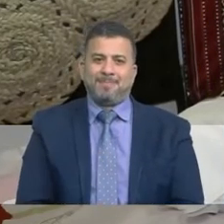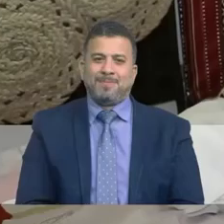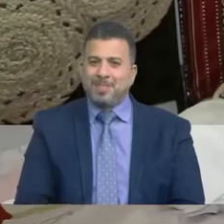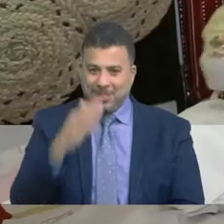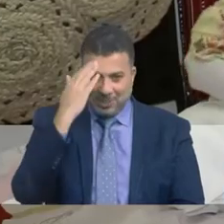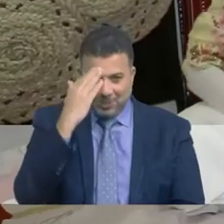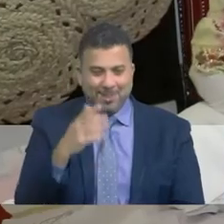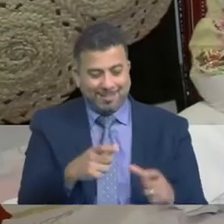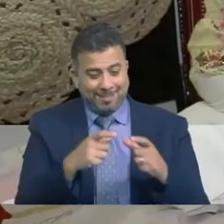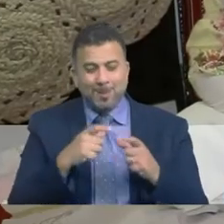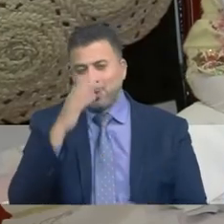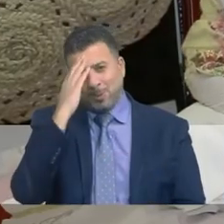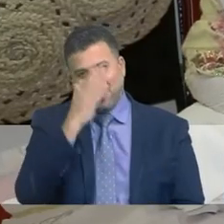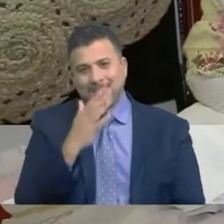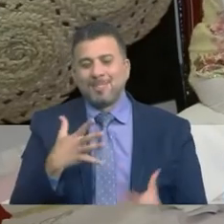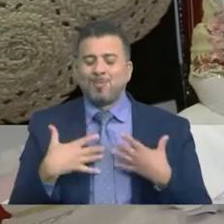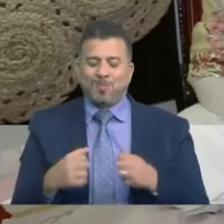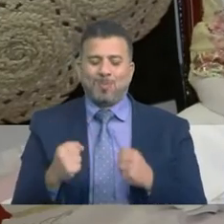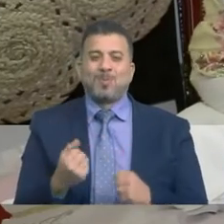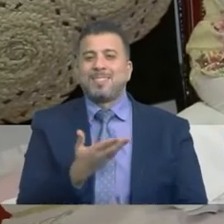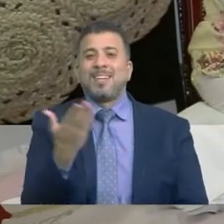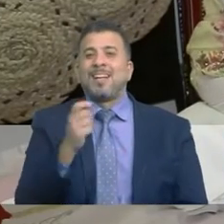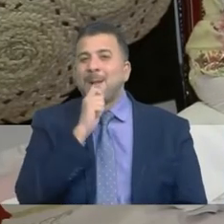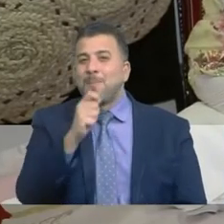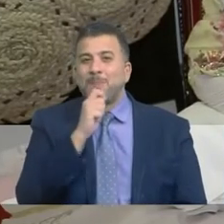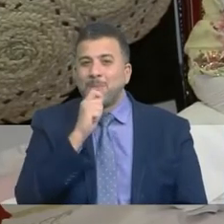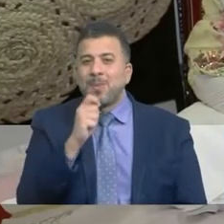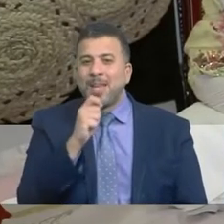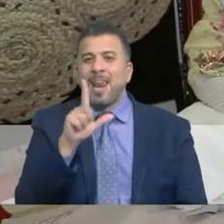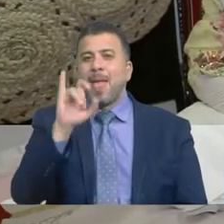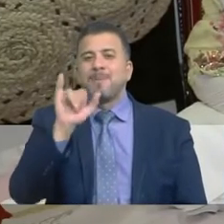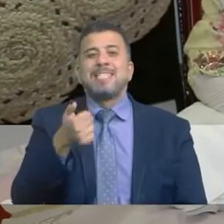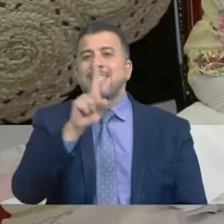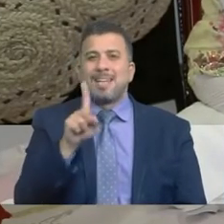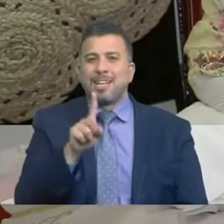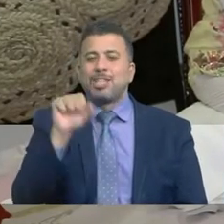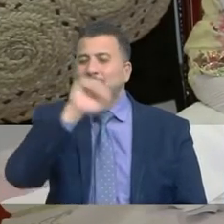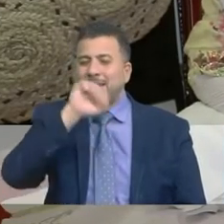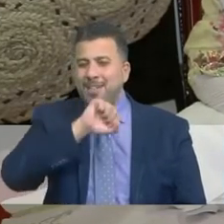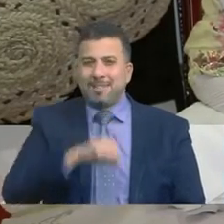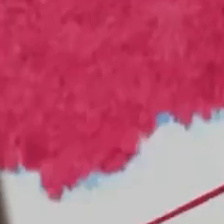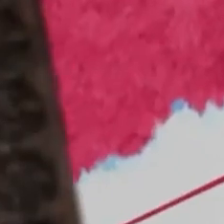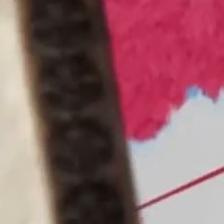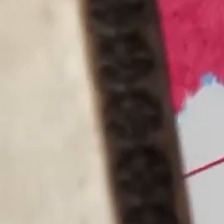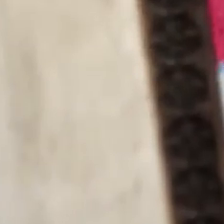شكرا حبيبتي، وبالعافية علي لأخبار الدار لمياء المازمي الشارقة.